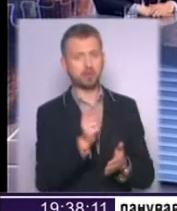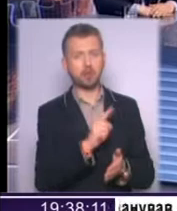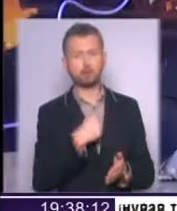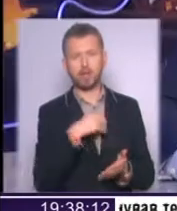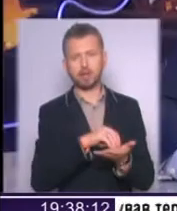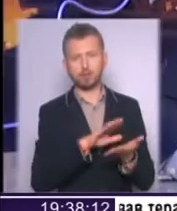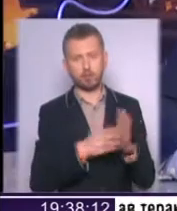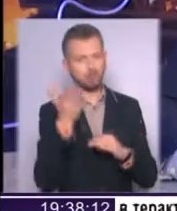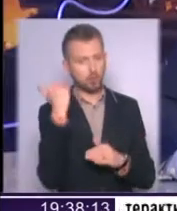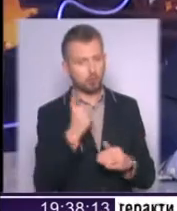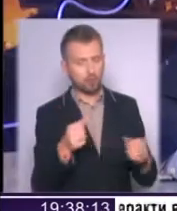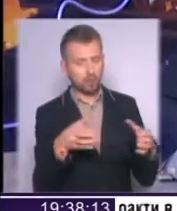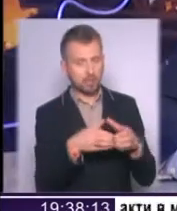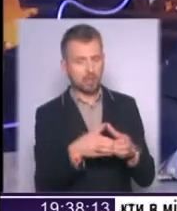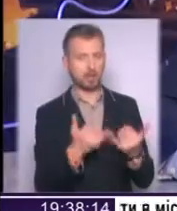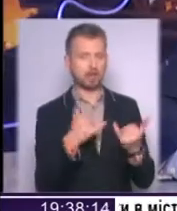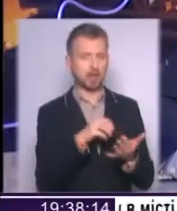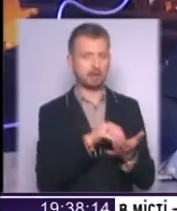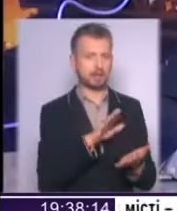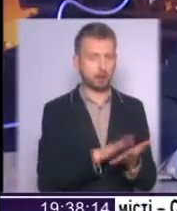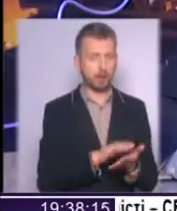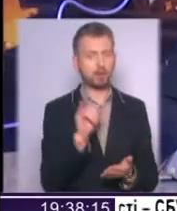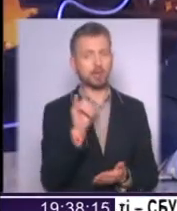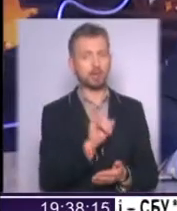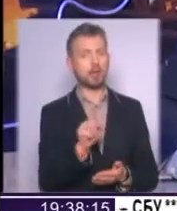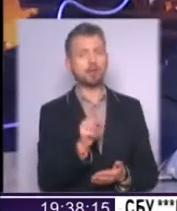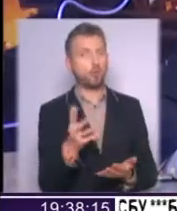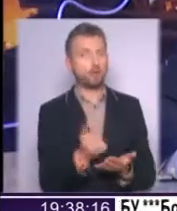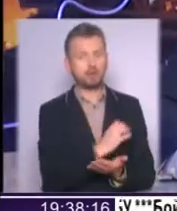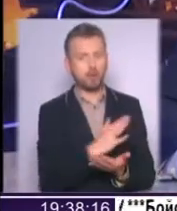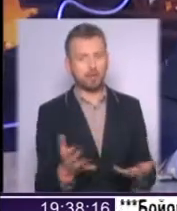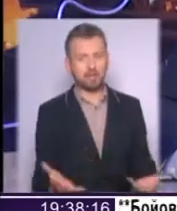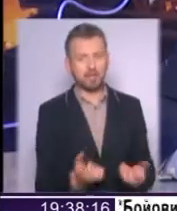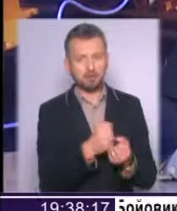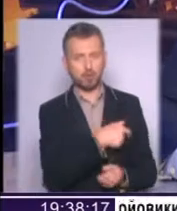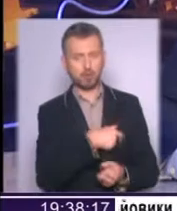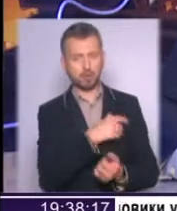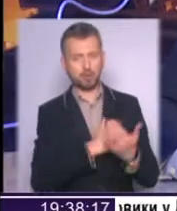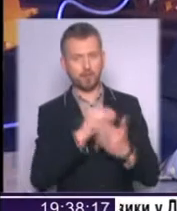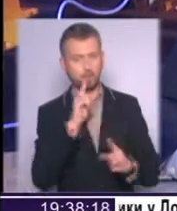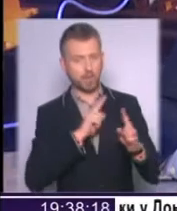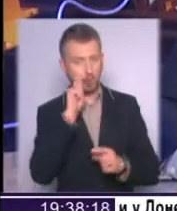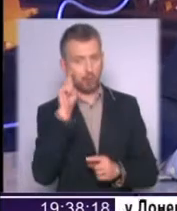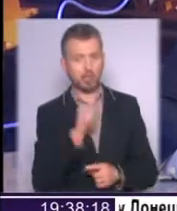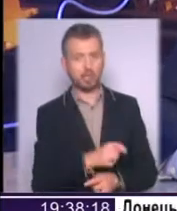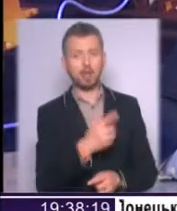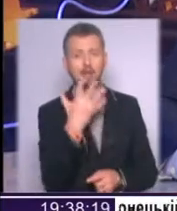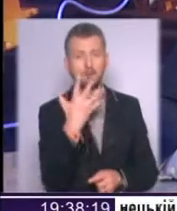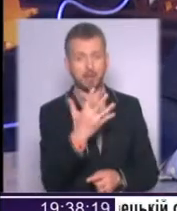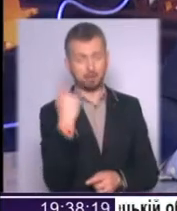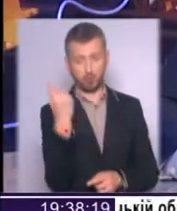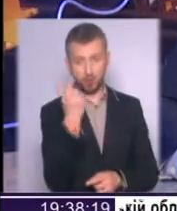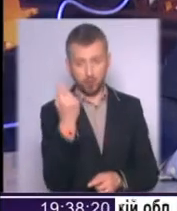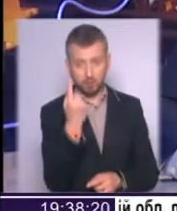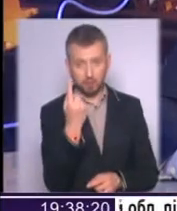в минулому скликанні, що зараз зареєстрував, і що не знаходить підтримку депутатів Верховної Ради України. 5 прогулів